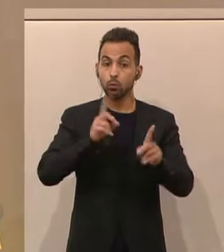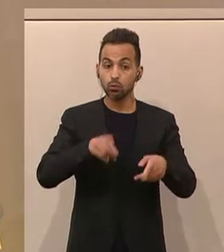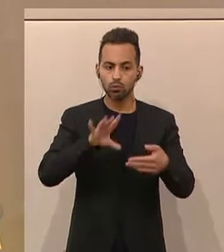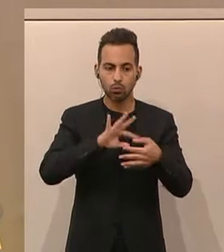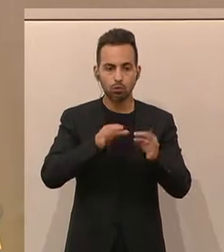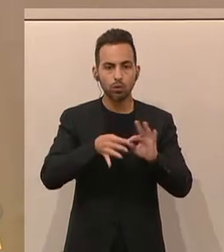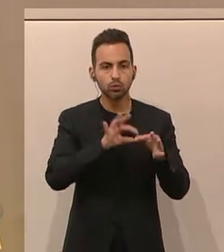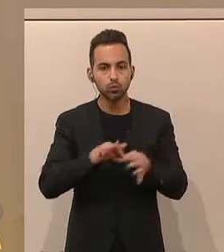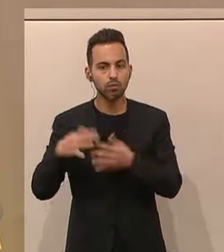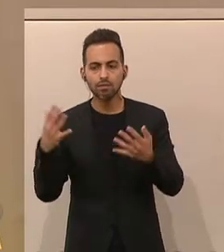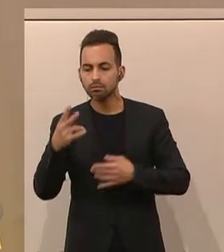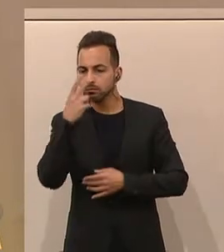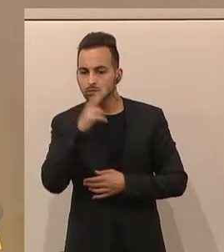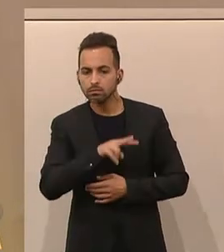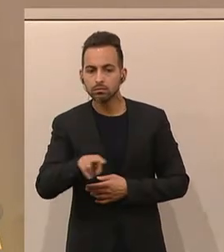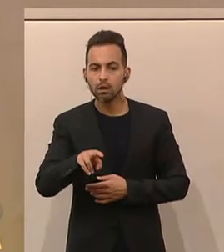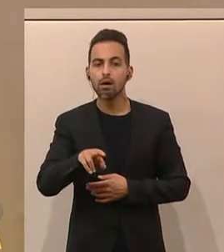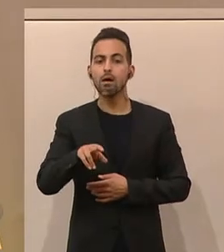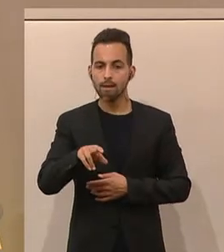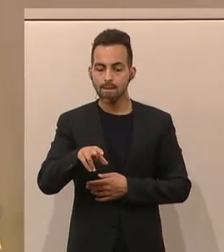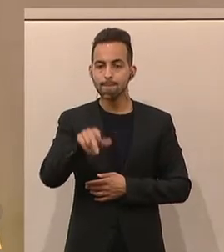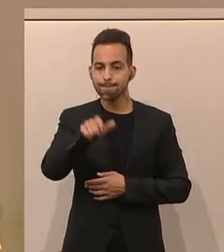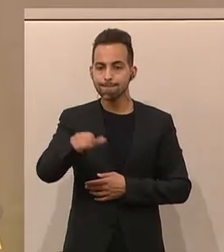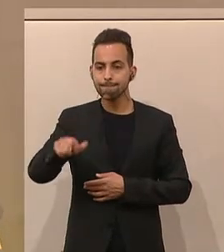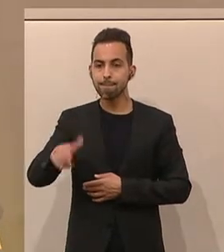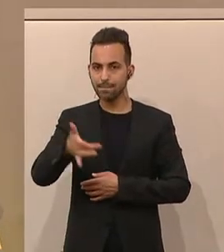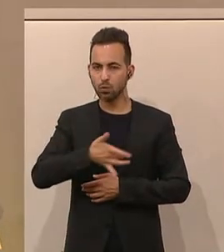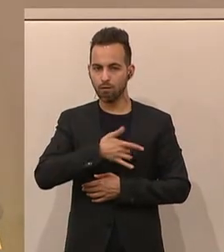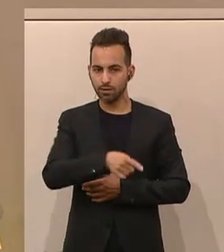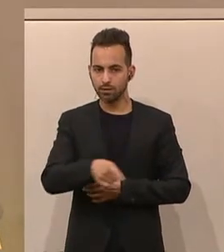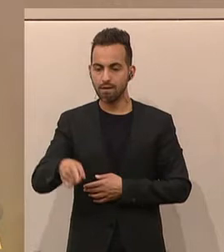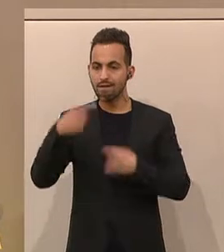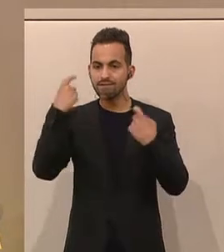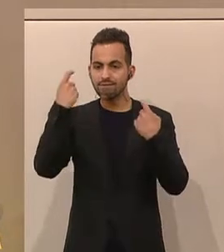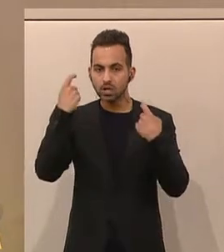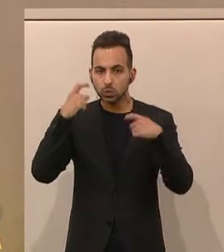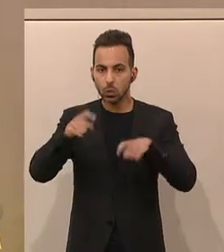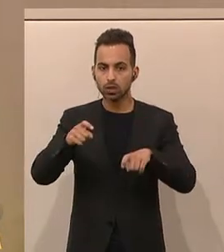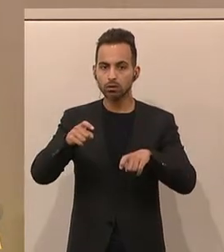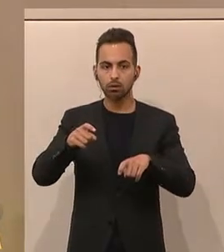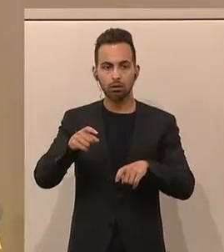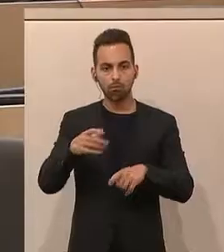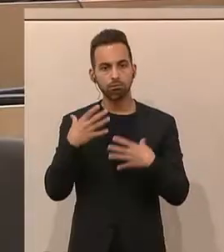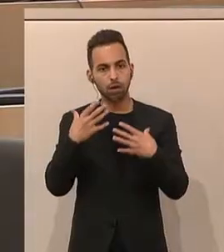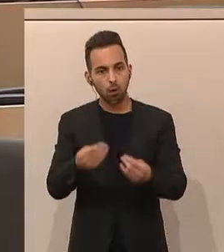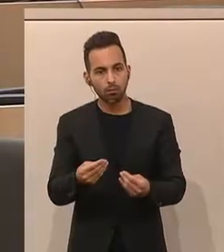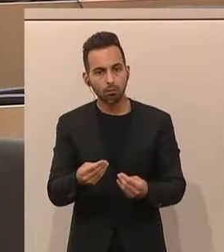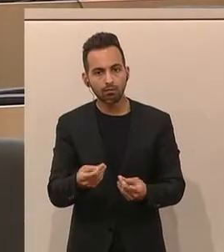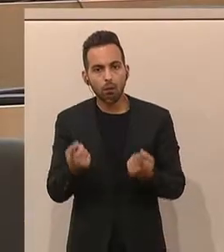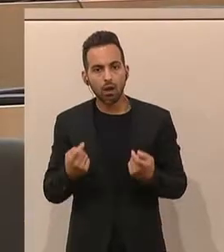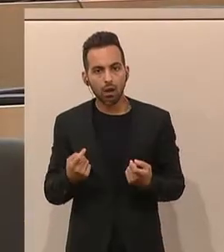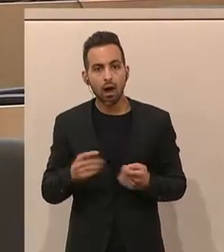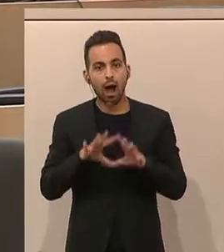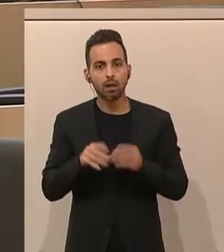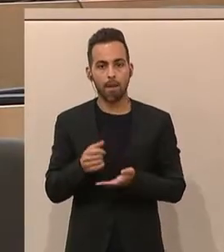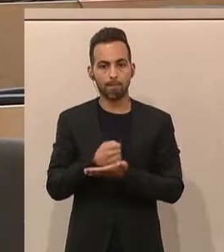gibt, dass im überwiegenden Anteil die Versorgung der Betroffenen durch Allgemeinmediziner und nicht durch Fachärzte